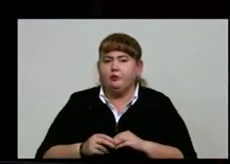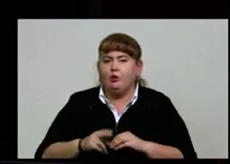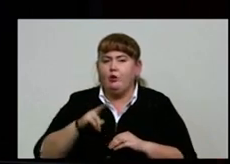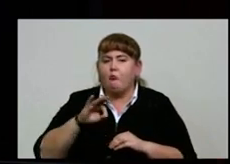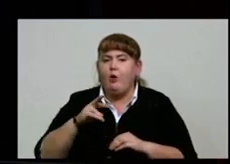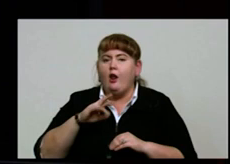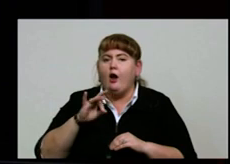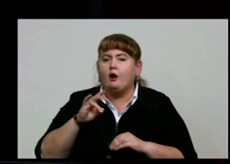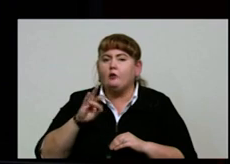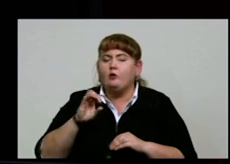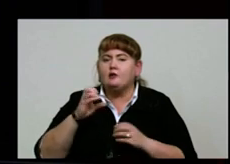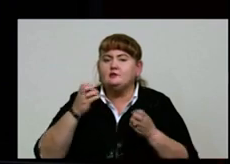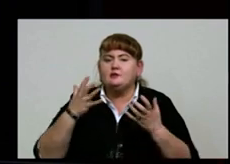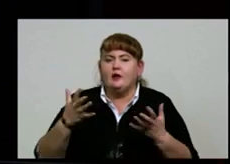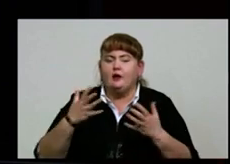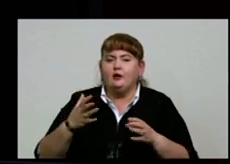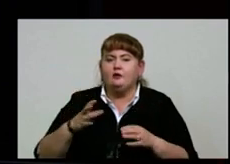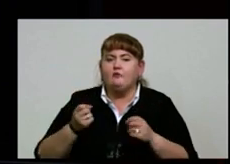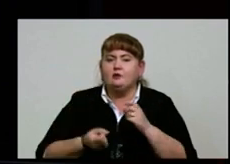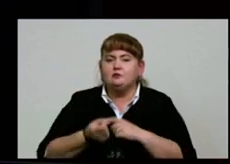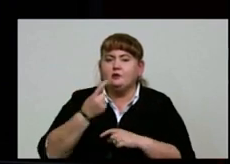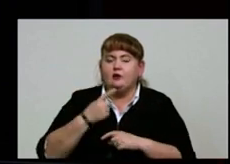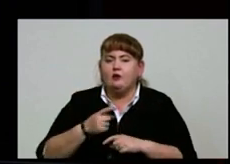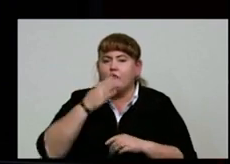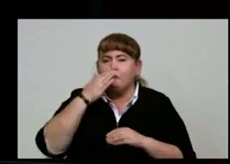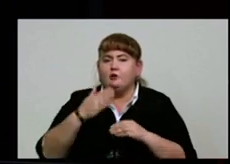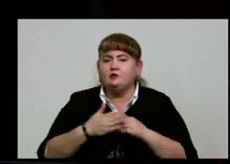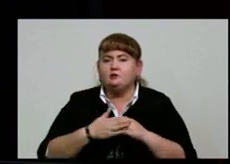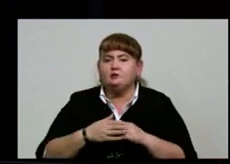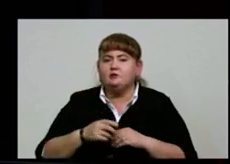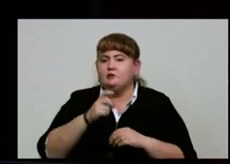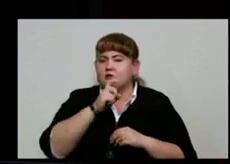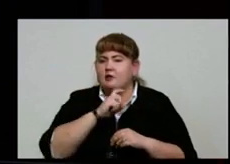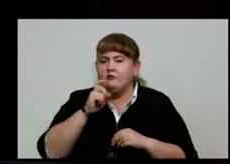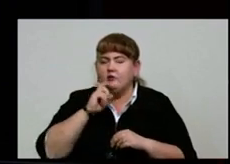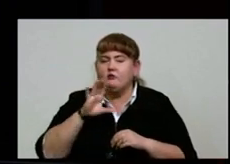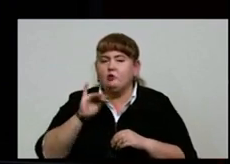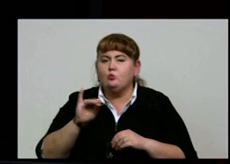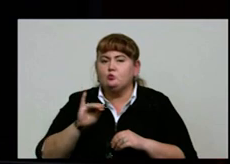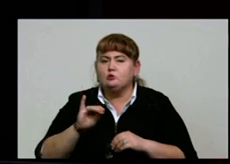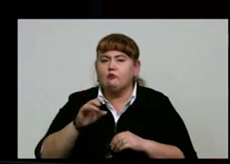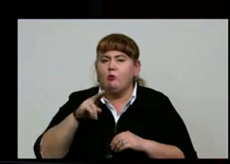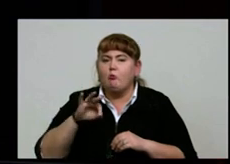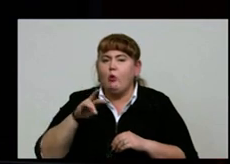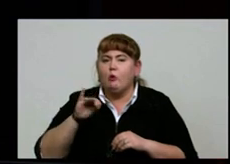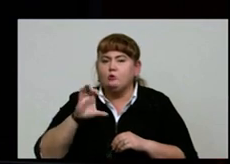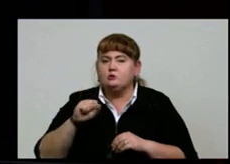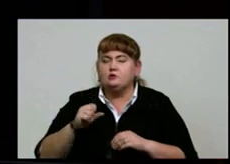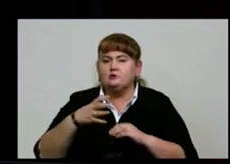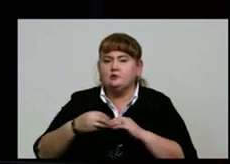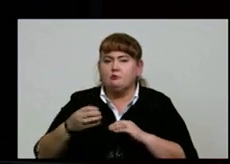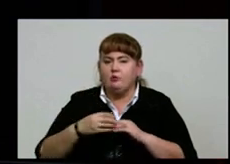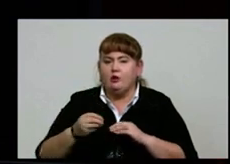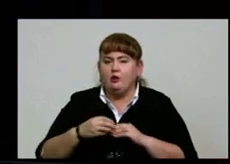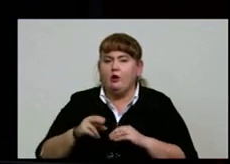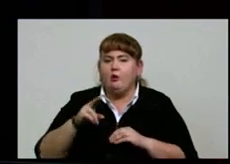Полярное сияние. Полярное сияние возникает вблизи северного и южного полюса планеты Земля.